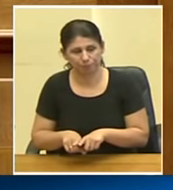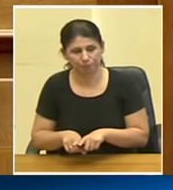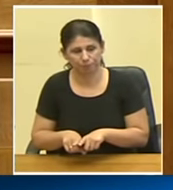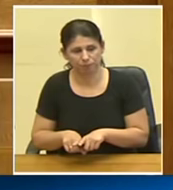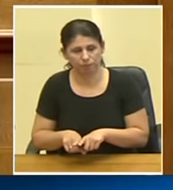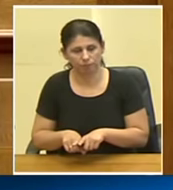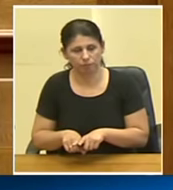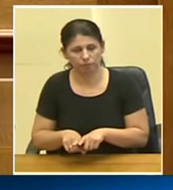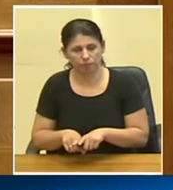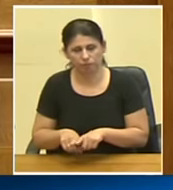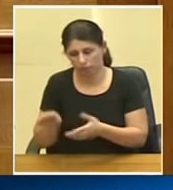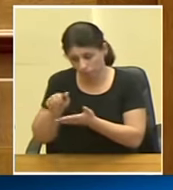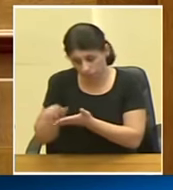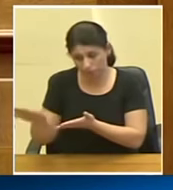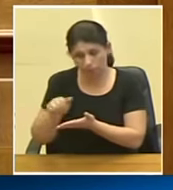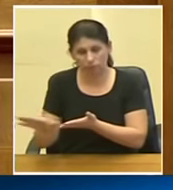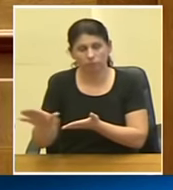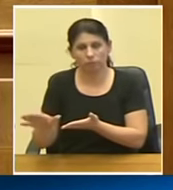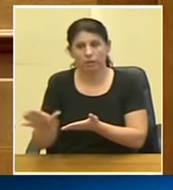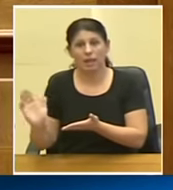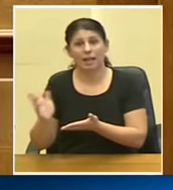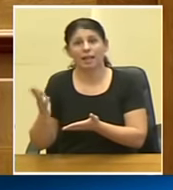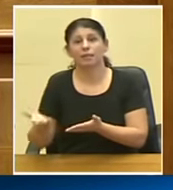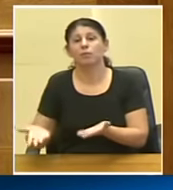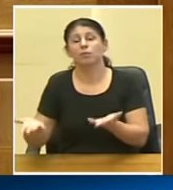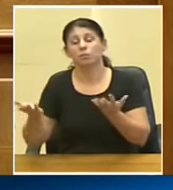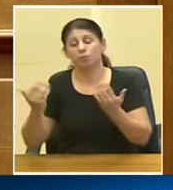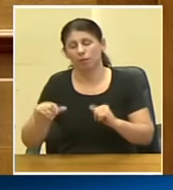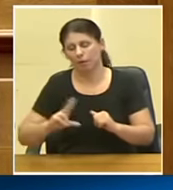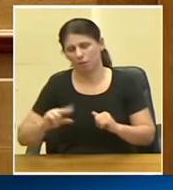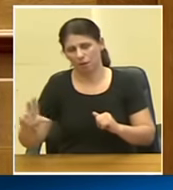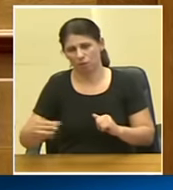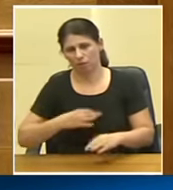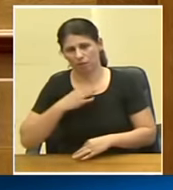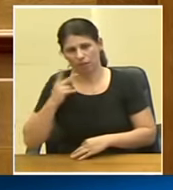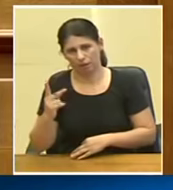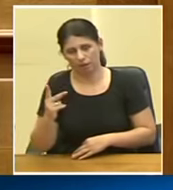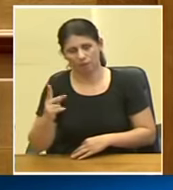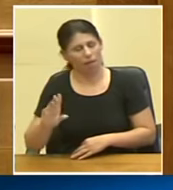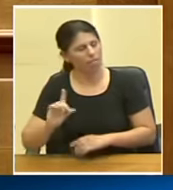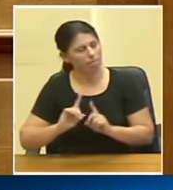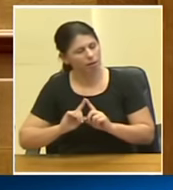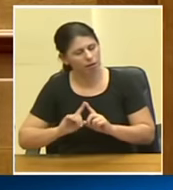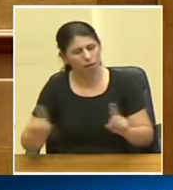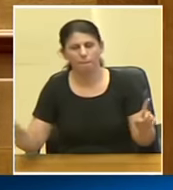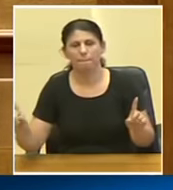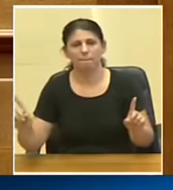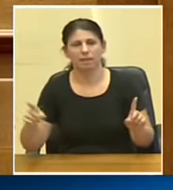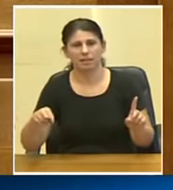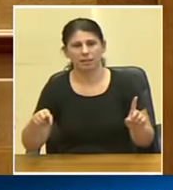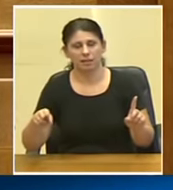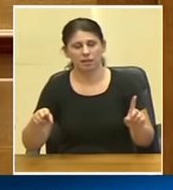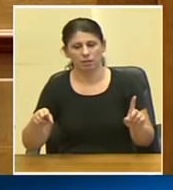για να αποτρέψουμε κάτι που δεν είναι παρόμοιο, κύριε Καραθαζόπουλε. Δεν έχει καμία σχέση.